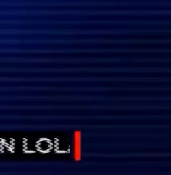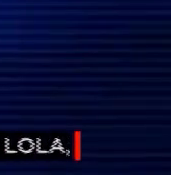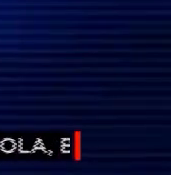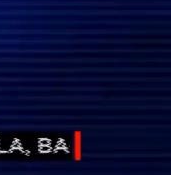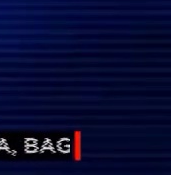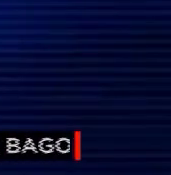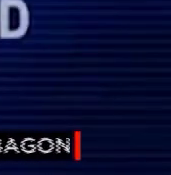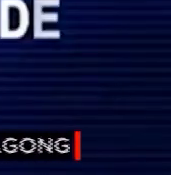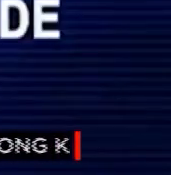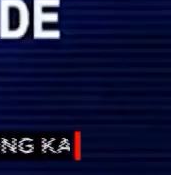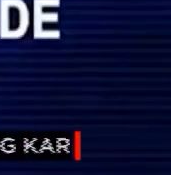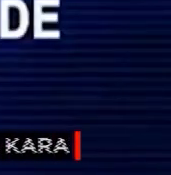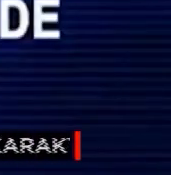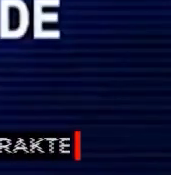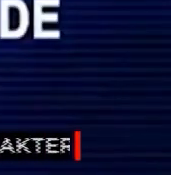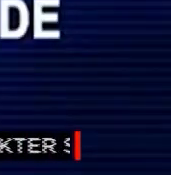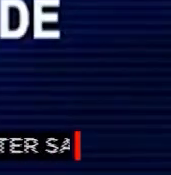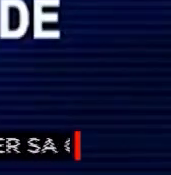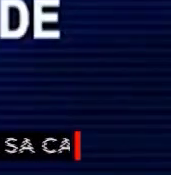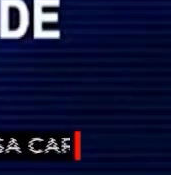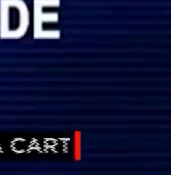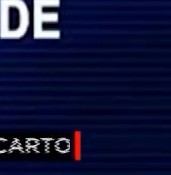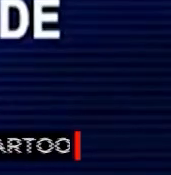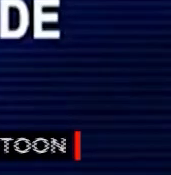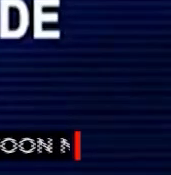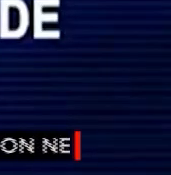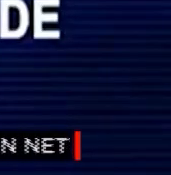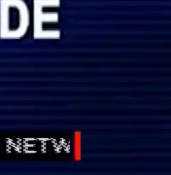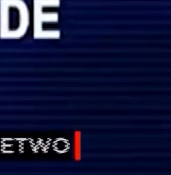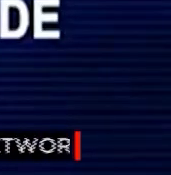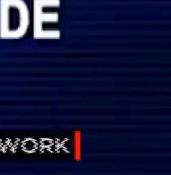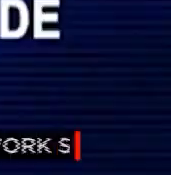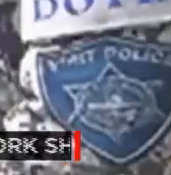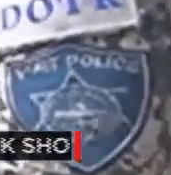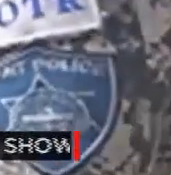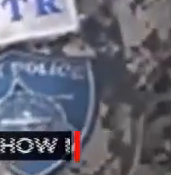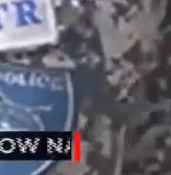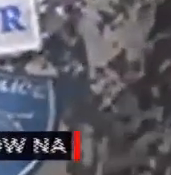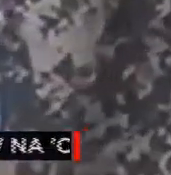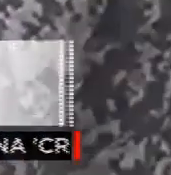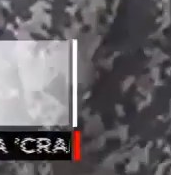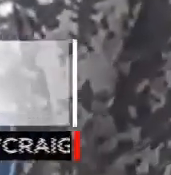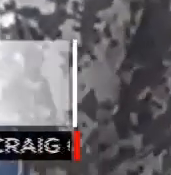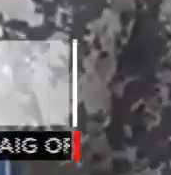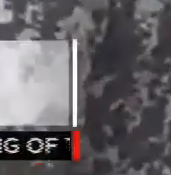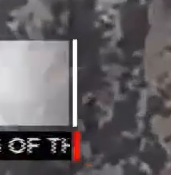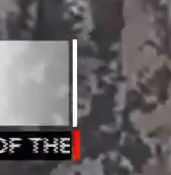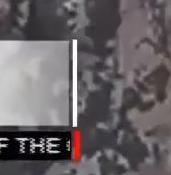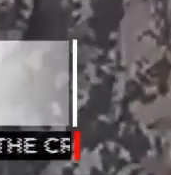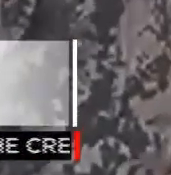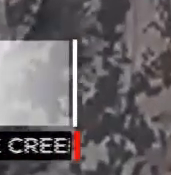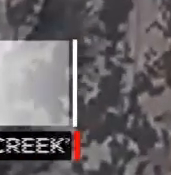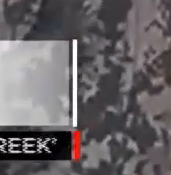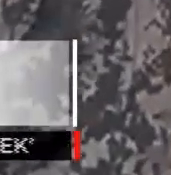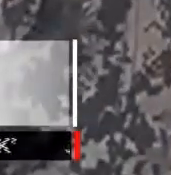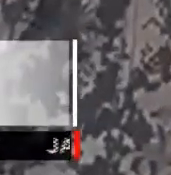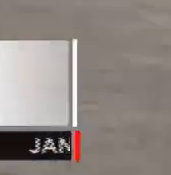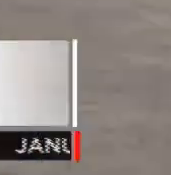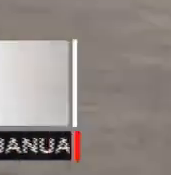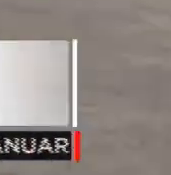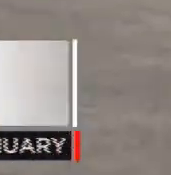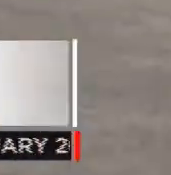Tugade, maituturing na essential travel ang pag-uwi ng mga katutubo. Sabi naman ng Port Marshal na nakausap ng News